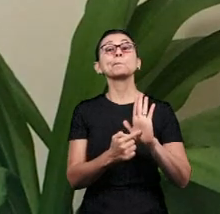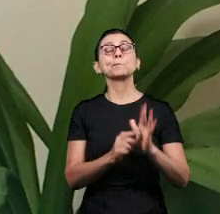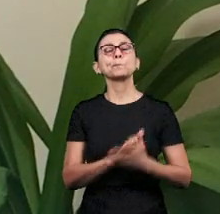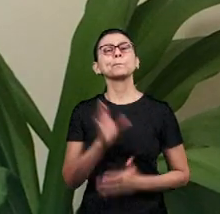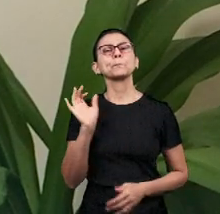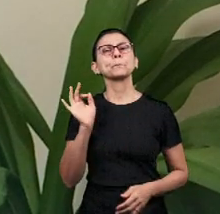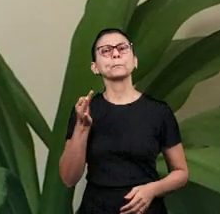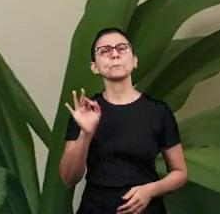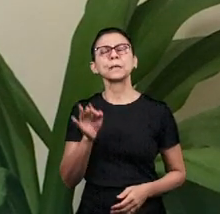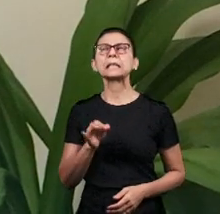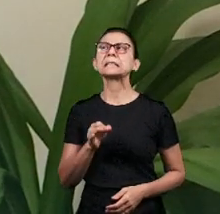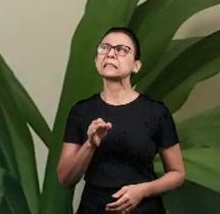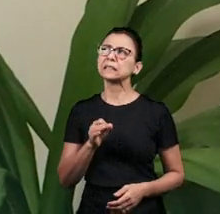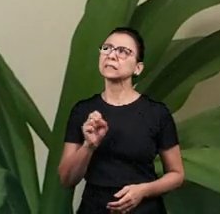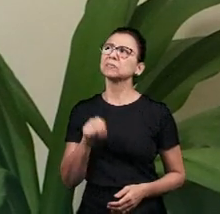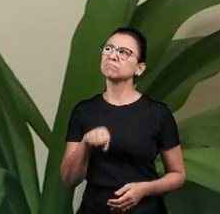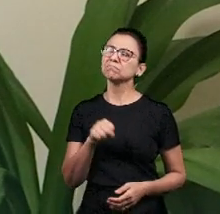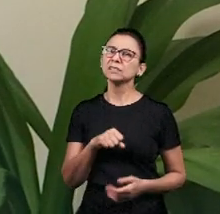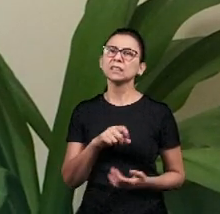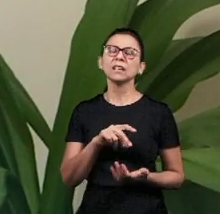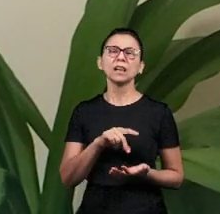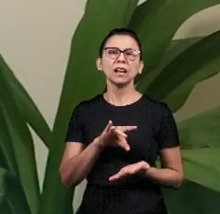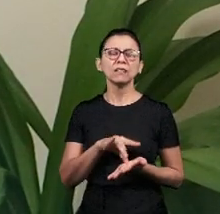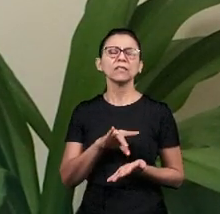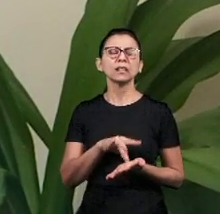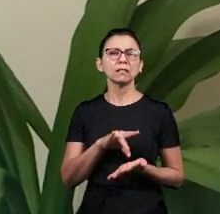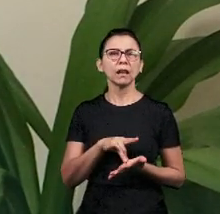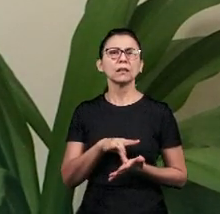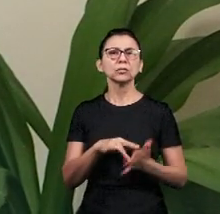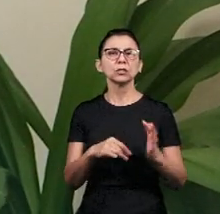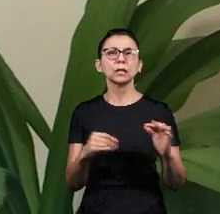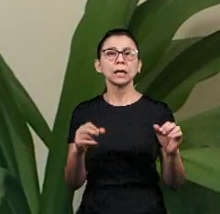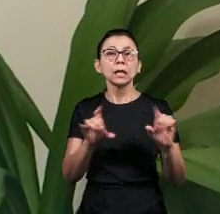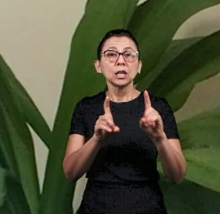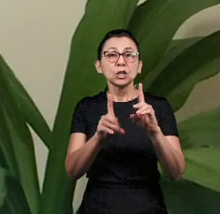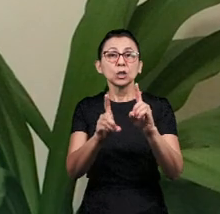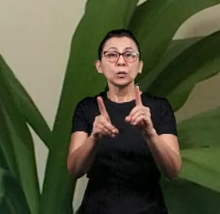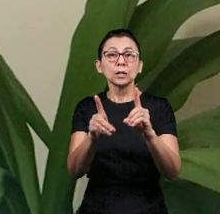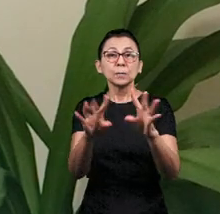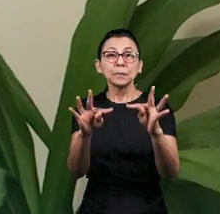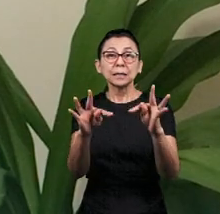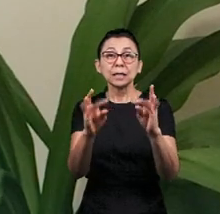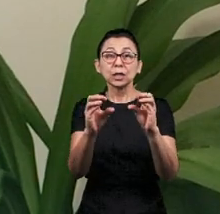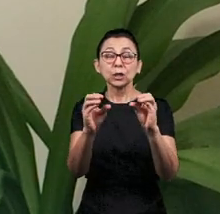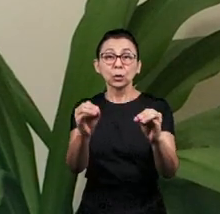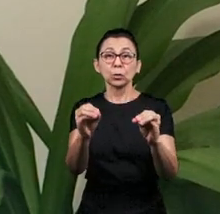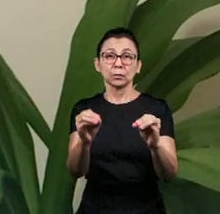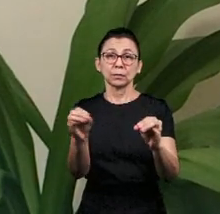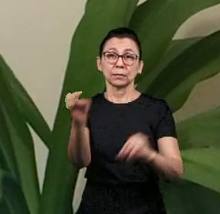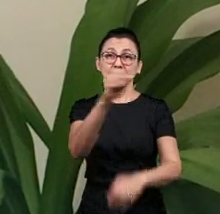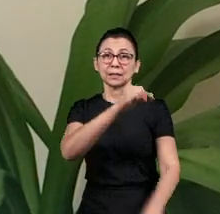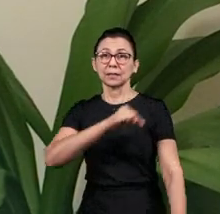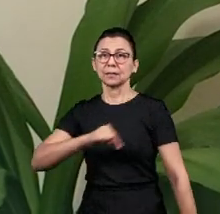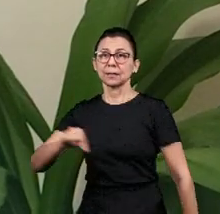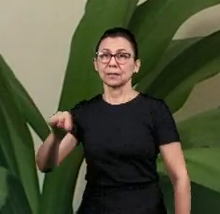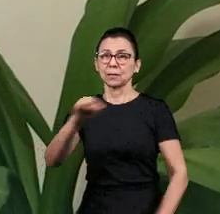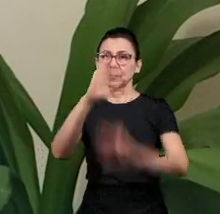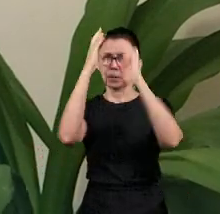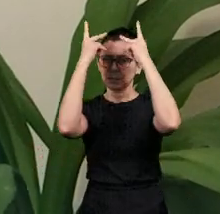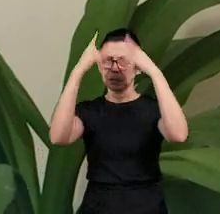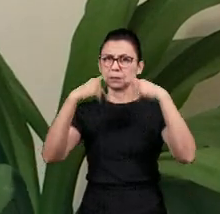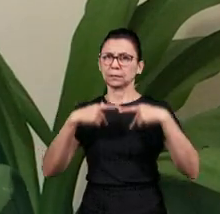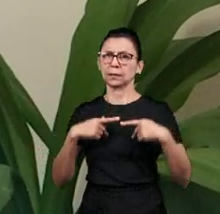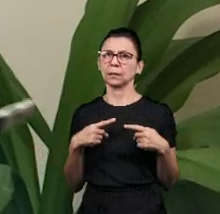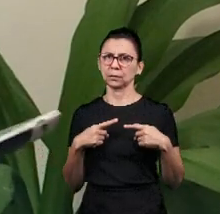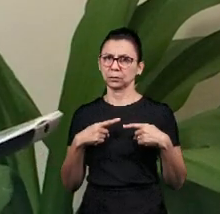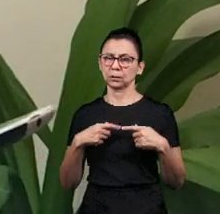doctrine réellement est pour tous, comme un ensemble, comme un corps. Pourquoi cela? En Actes, chapitre 2, verset